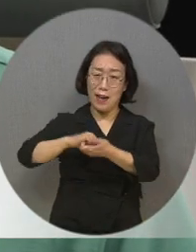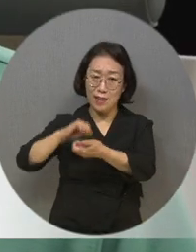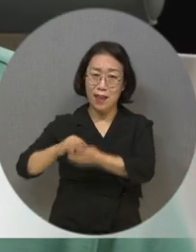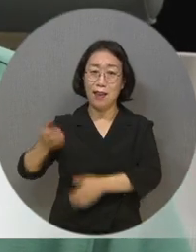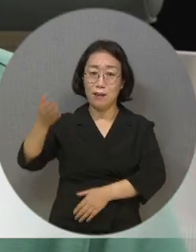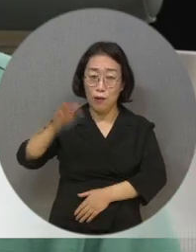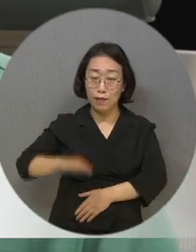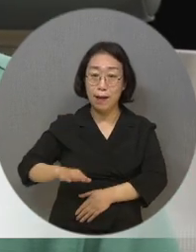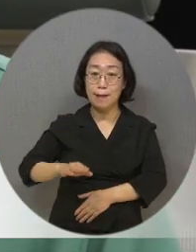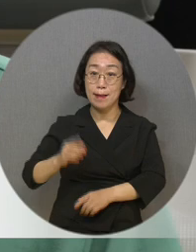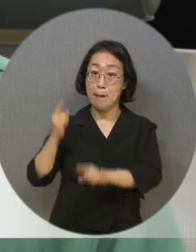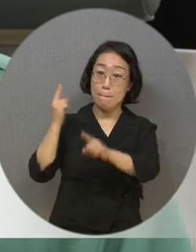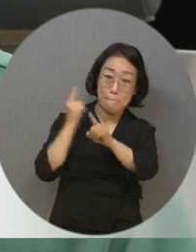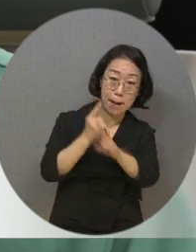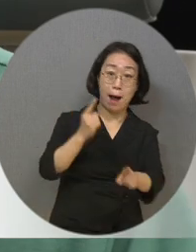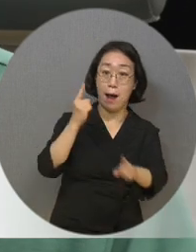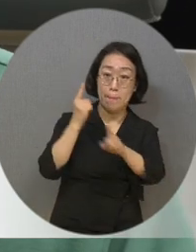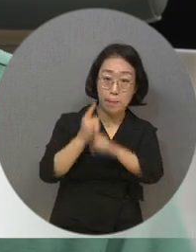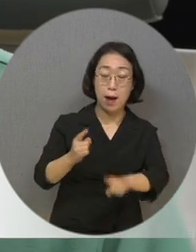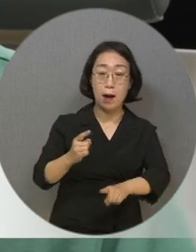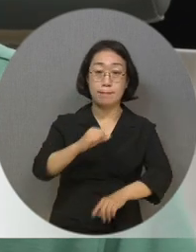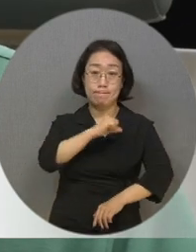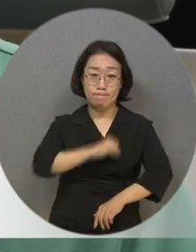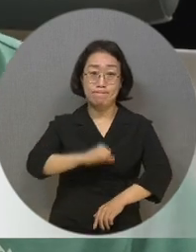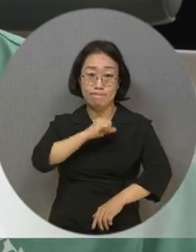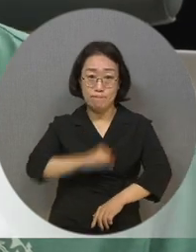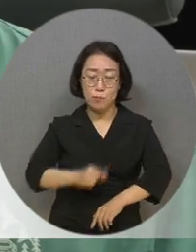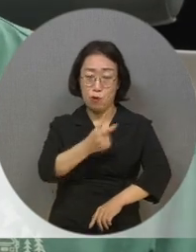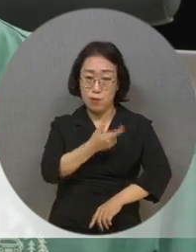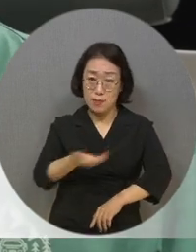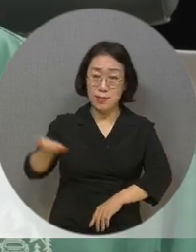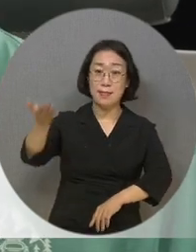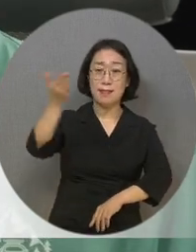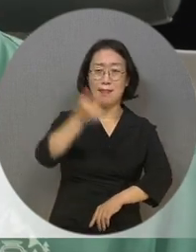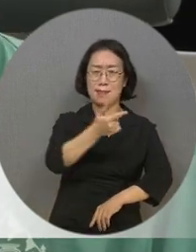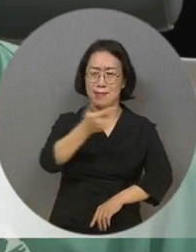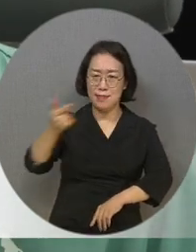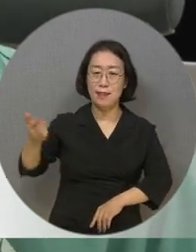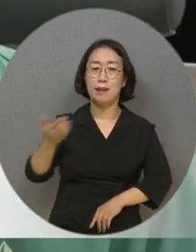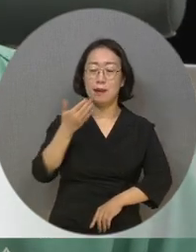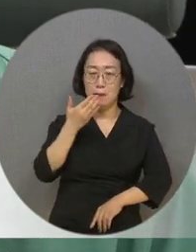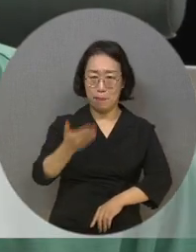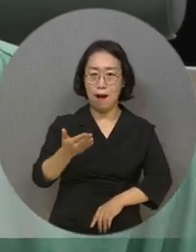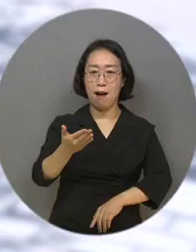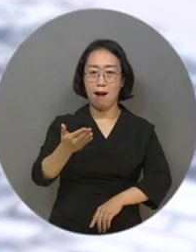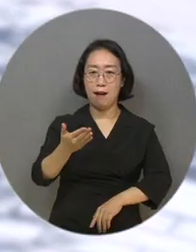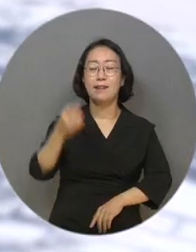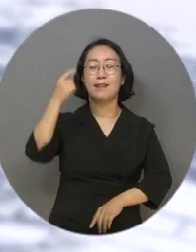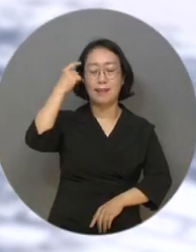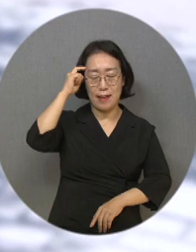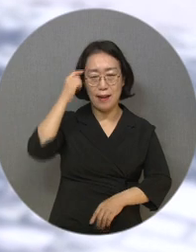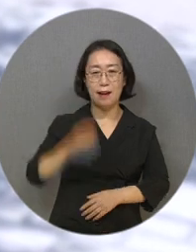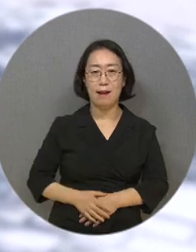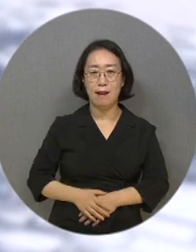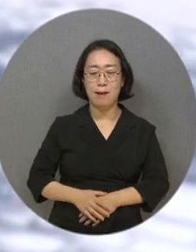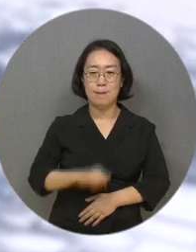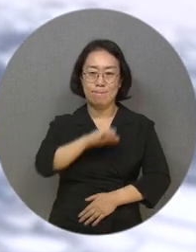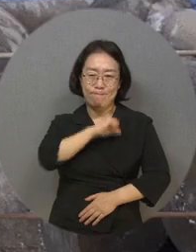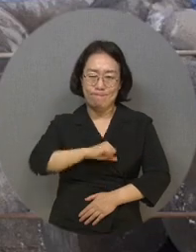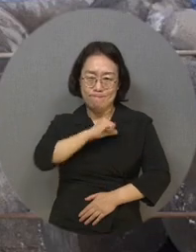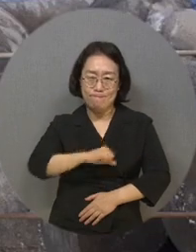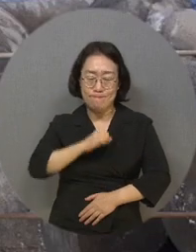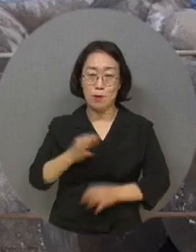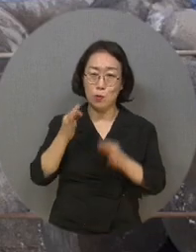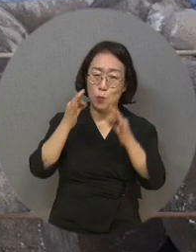난관들을 극복함으로써 오히려 더 크게 성장할 수 있는 계기가 된다고 생각하거든요. 불굴의 도전과